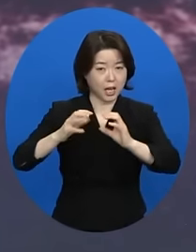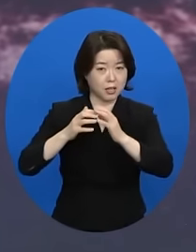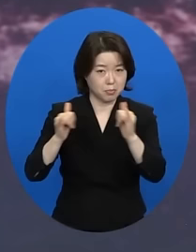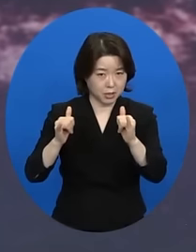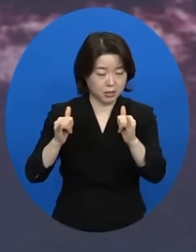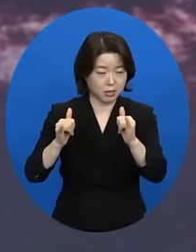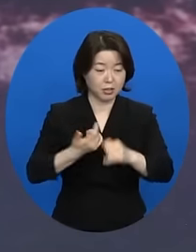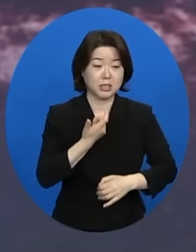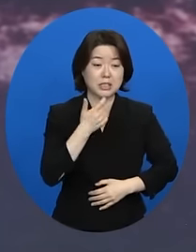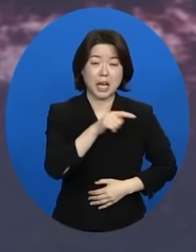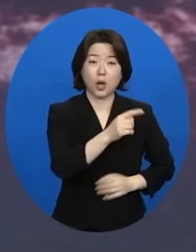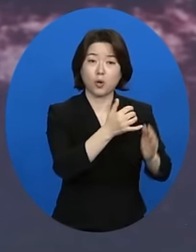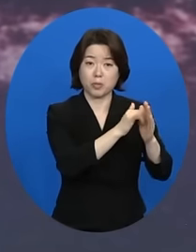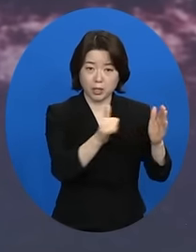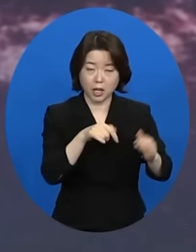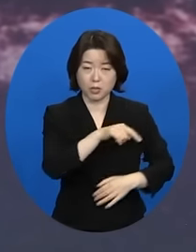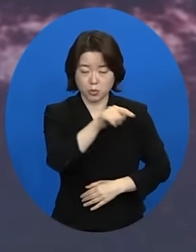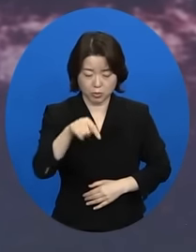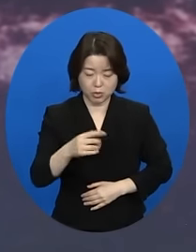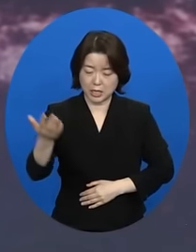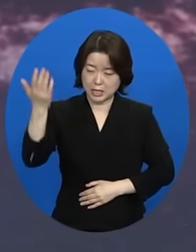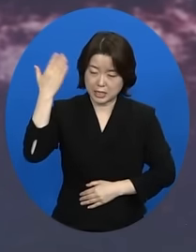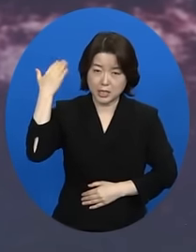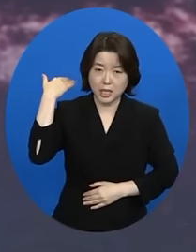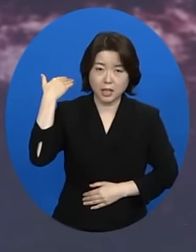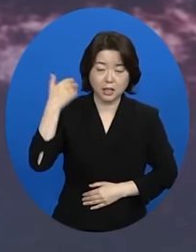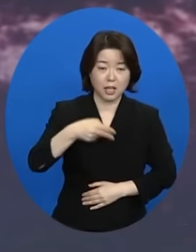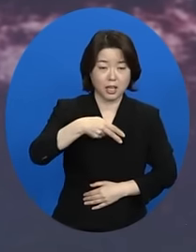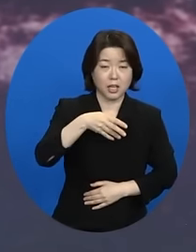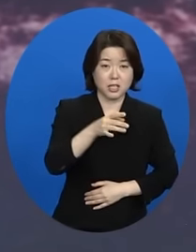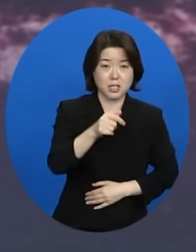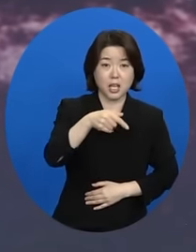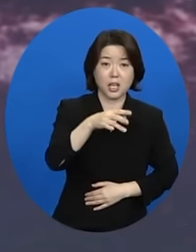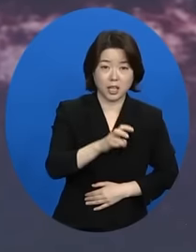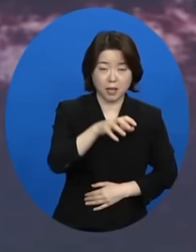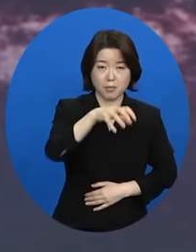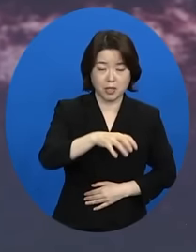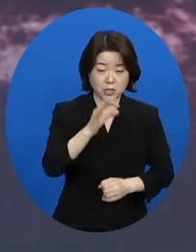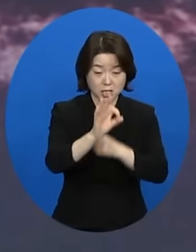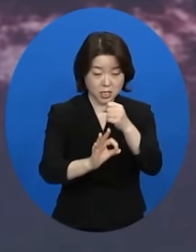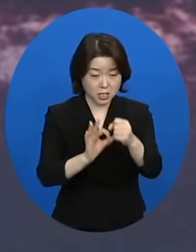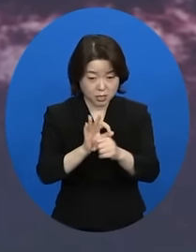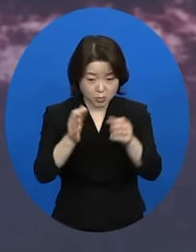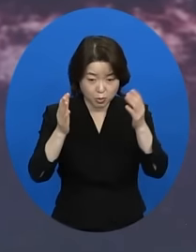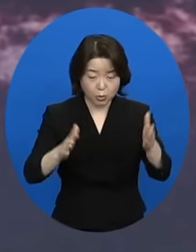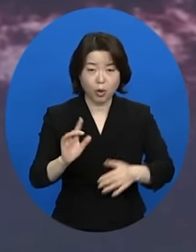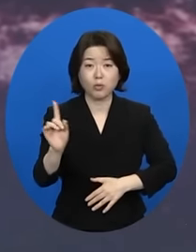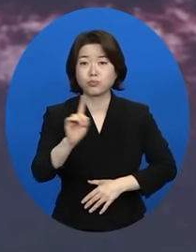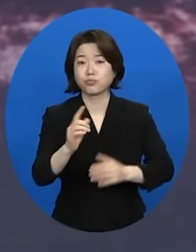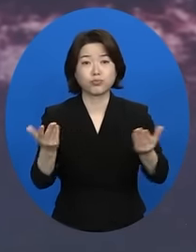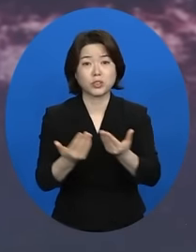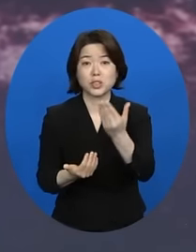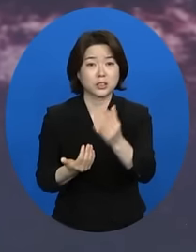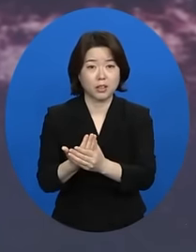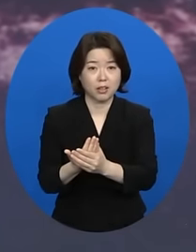야곱의 가족들에게 지난 이 세겜에서의 10년 동안 도대체 어떤 일이